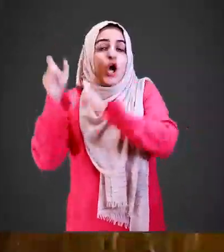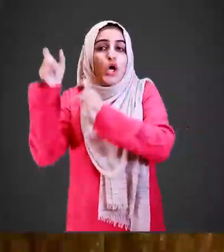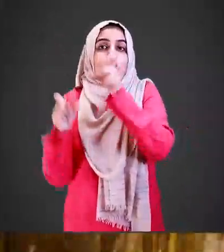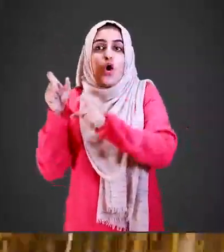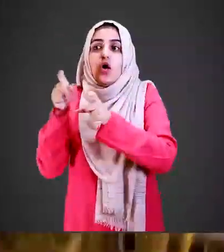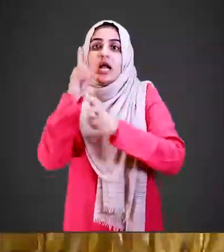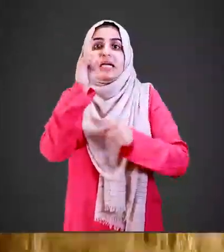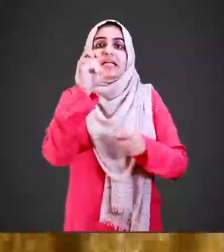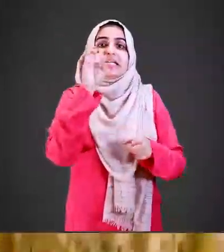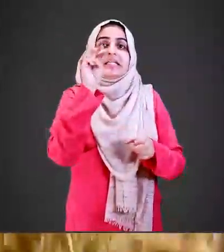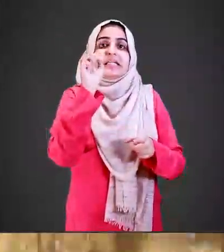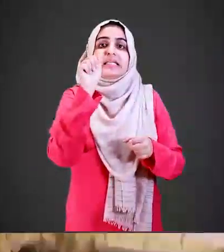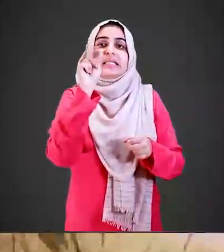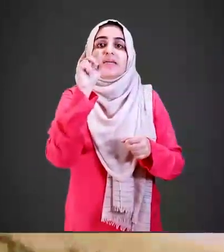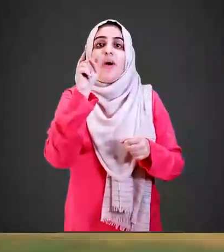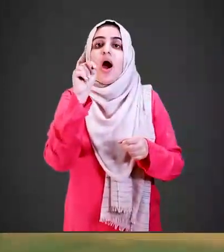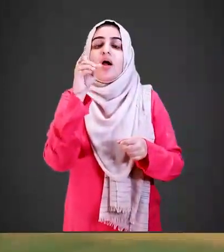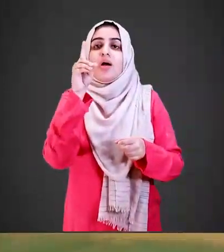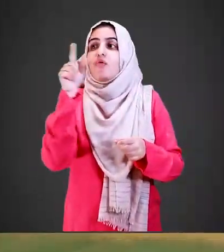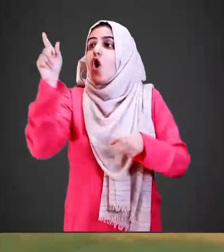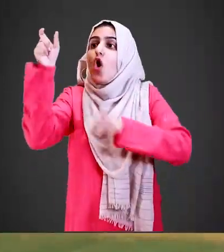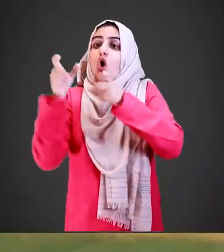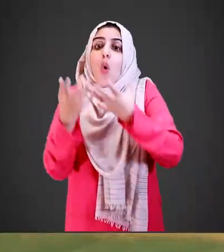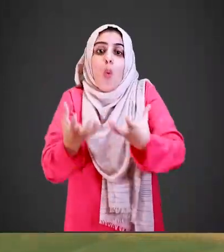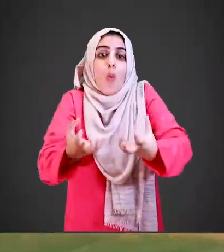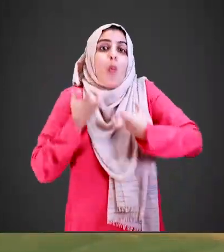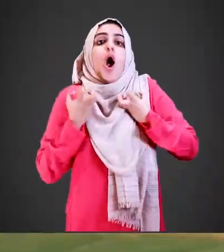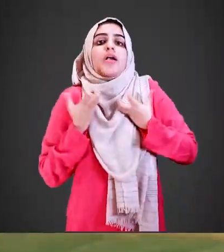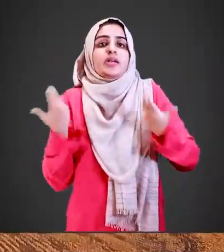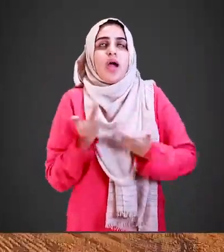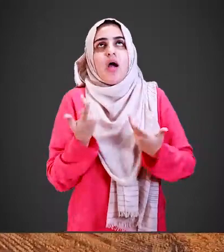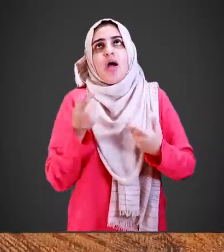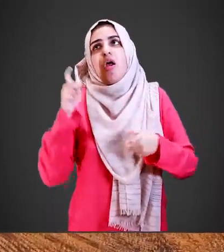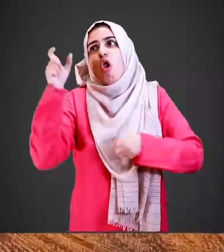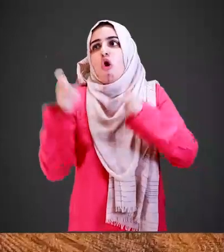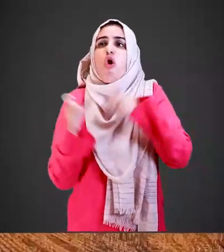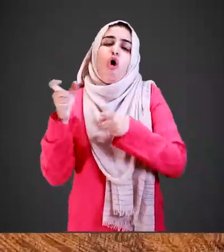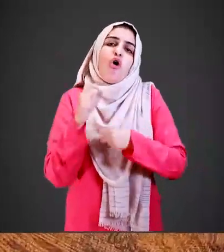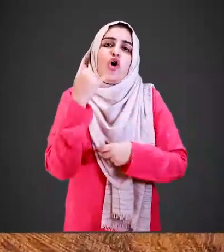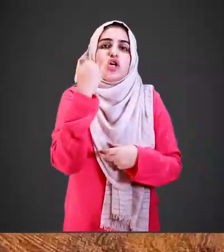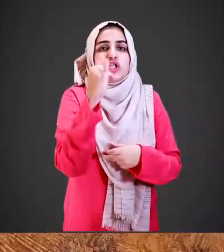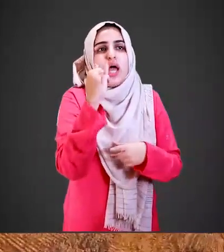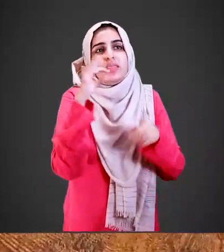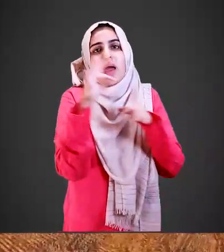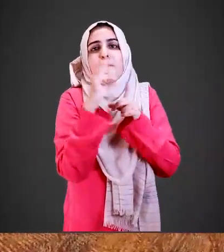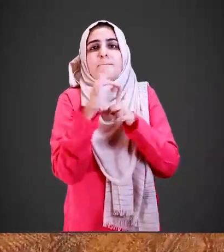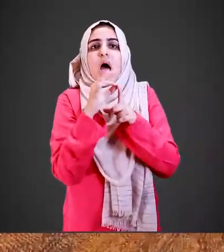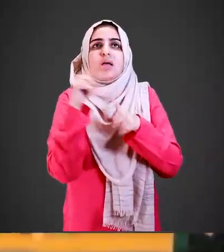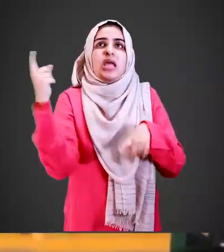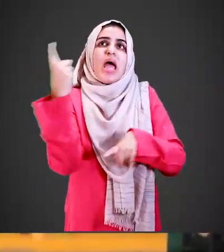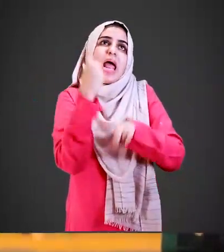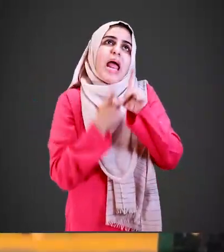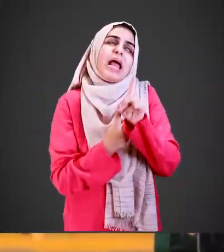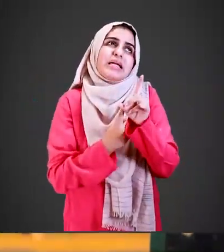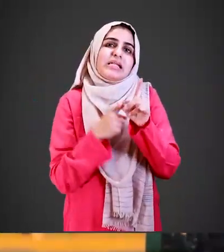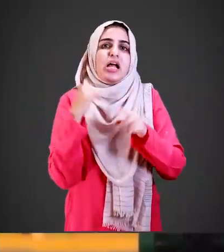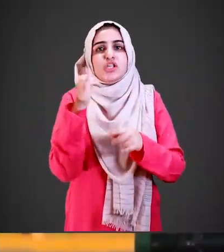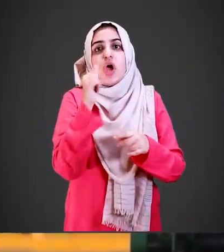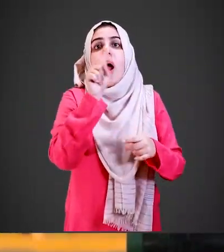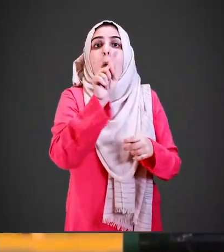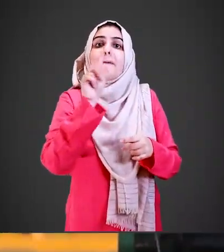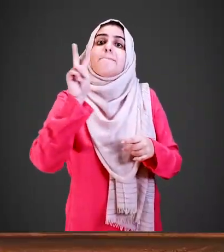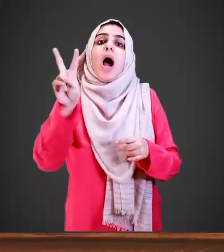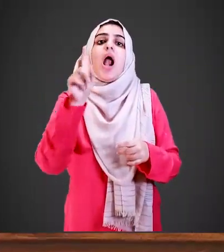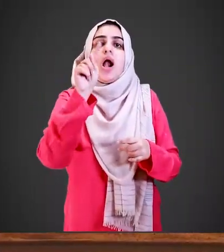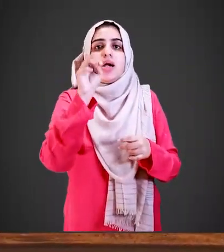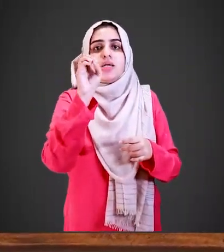उनकी रिक्वायरमेंट है, कितनी गंदम चाहिए। अगर उसकी जो टोटल तलब है एक पाकिस्तान के अंदर एक साल में जो कि